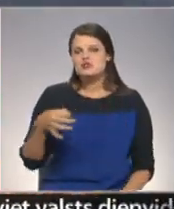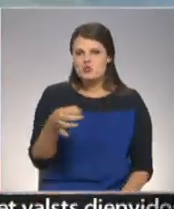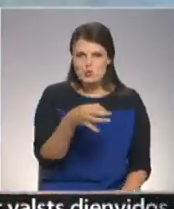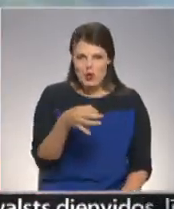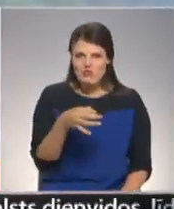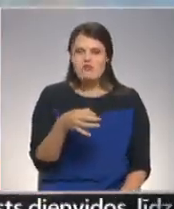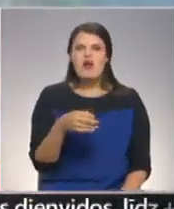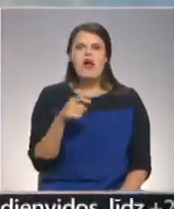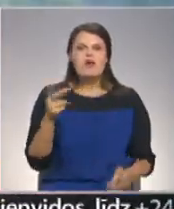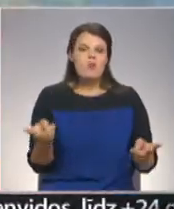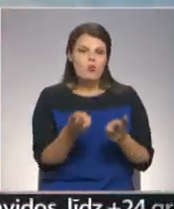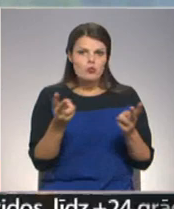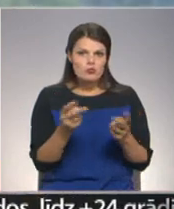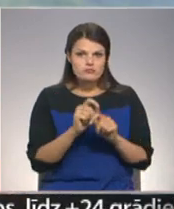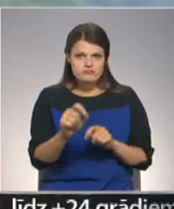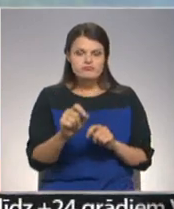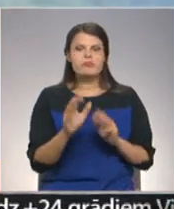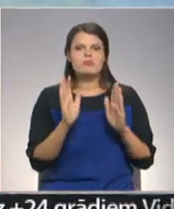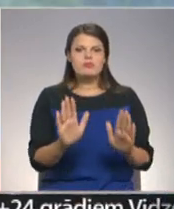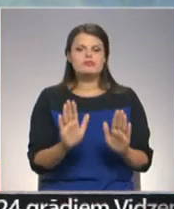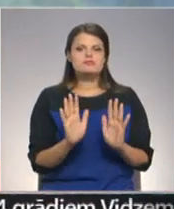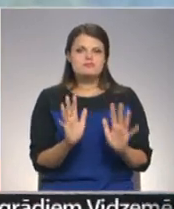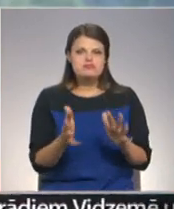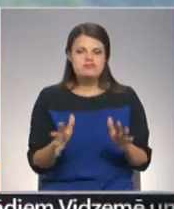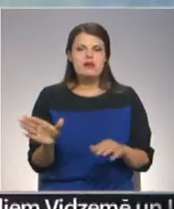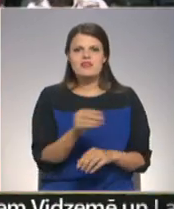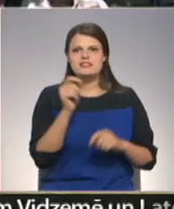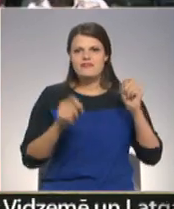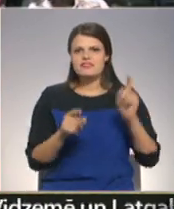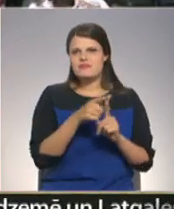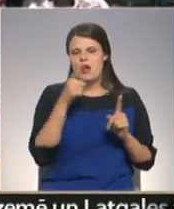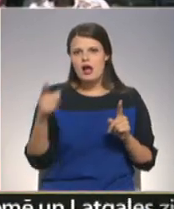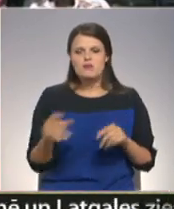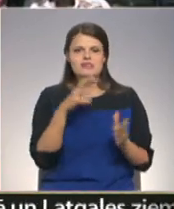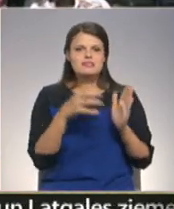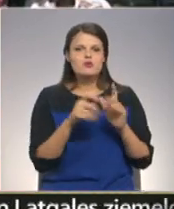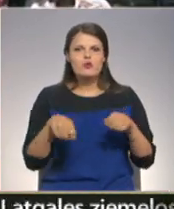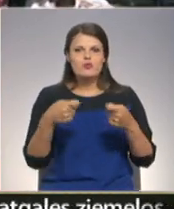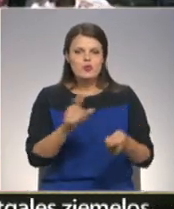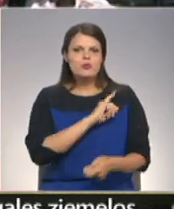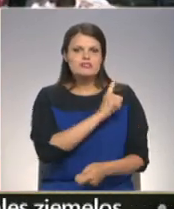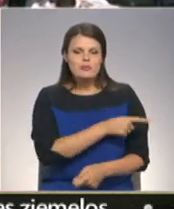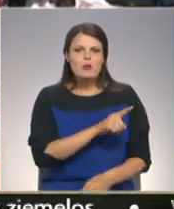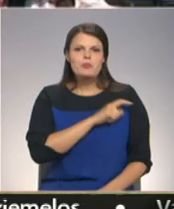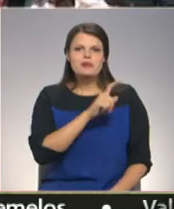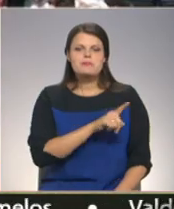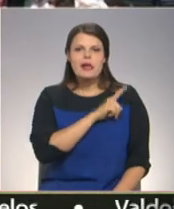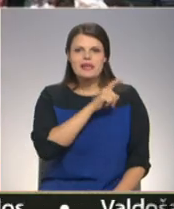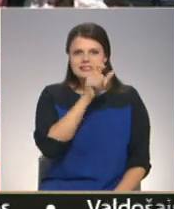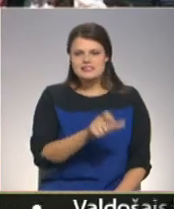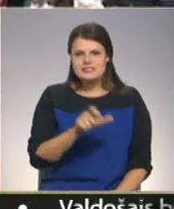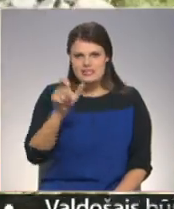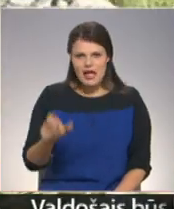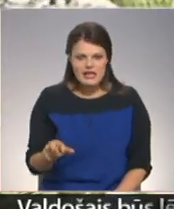ciemā. Iekurtajā uguns, kurā liesma tiks uzturēta visa festivāla garumā, simboliski dodot spēku pirts meisteriem, interesentiem, kā arī